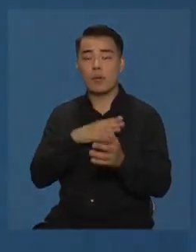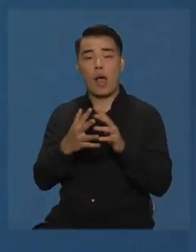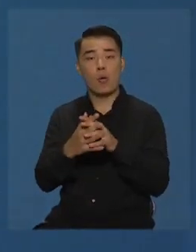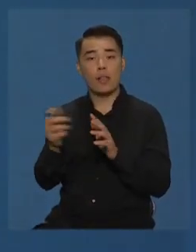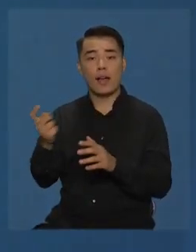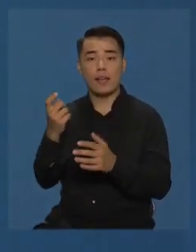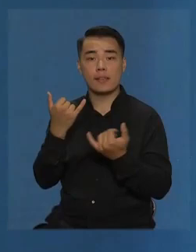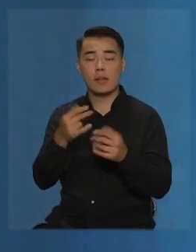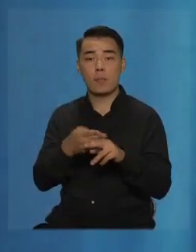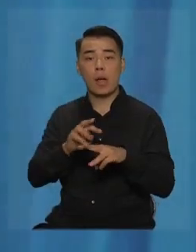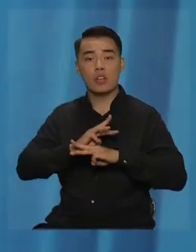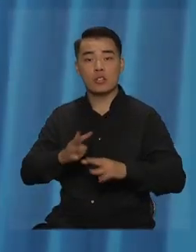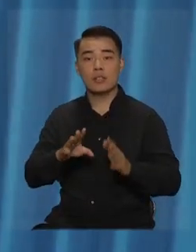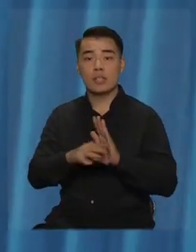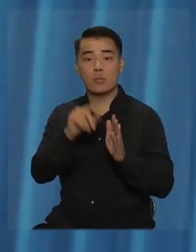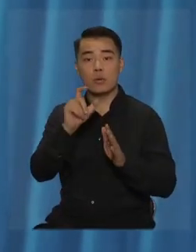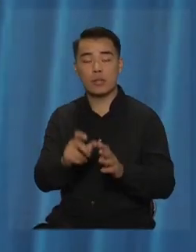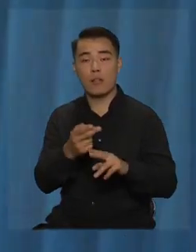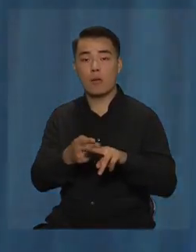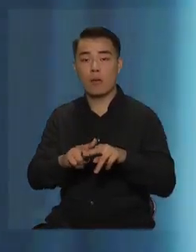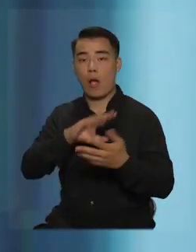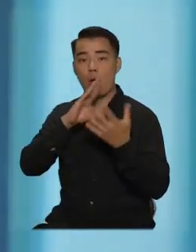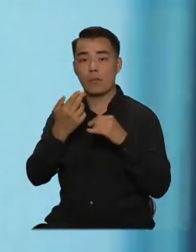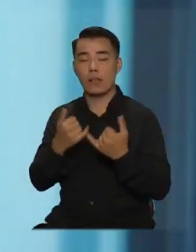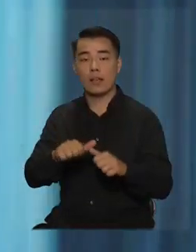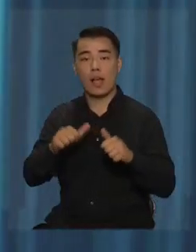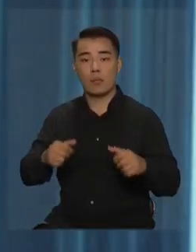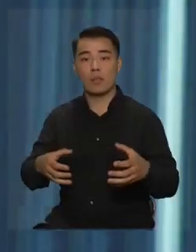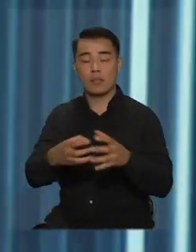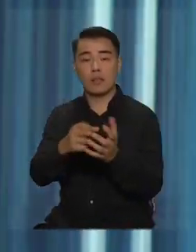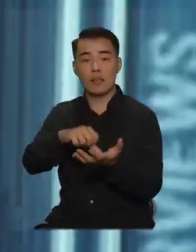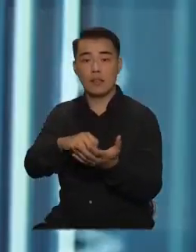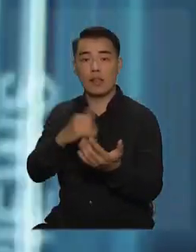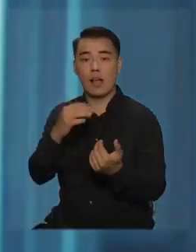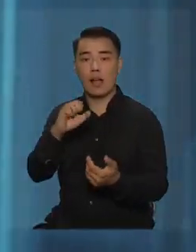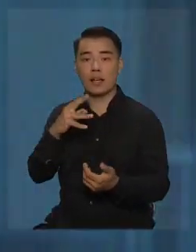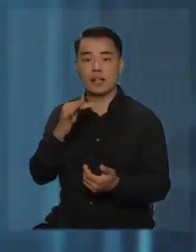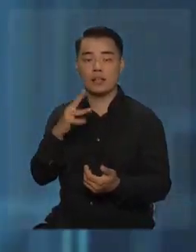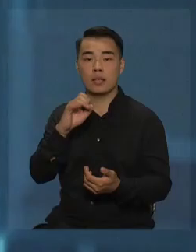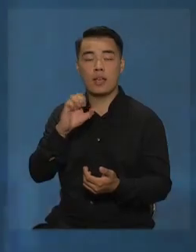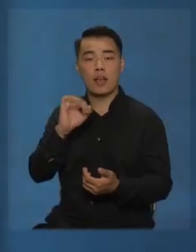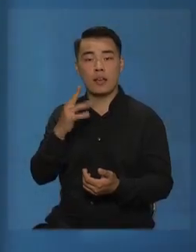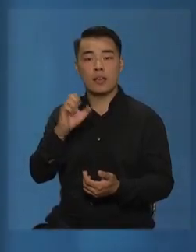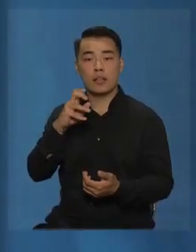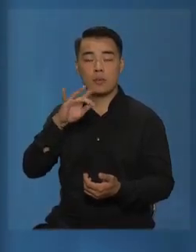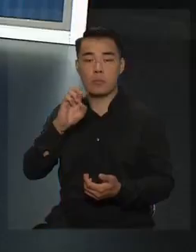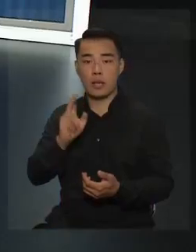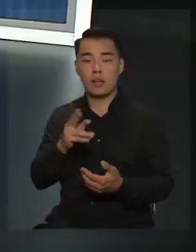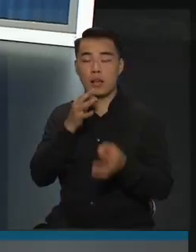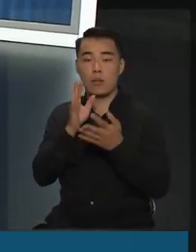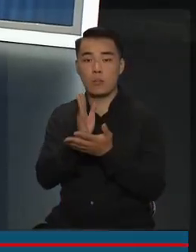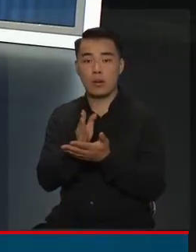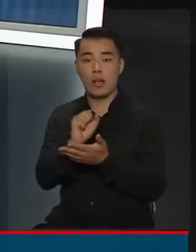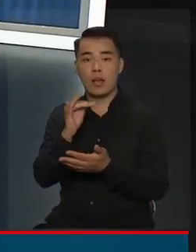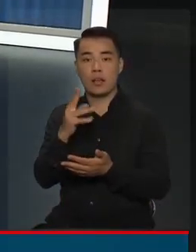шаруашылығының білгірі, мәжіліс депутаты, аграрлық мәселелер комитеті мүшесі Айдарбек Қожаназаровпен сұхбаттасып білетін боламыз.